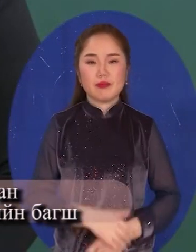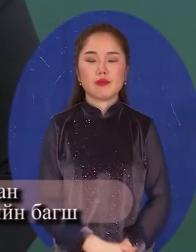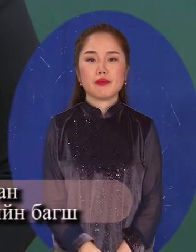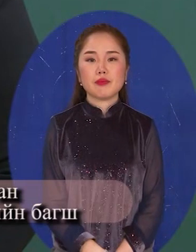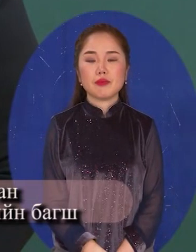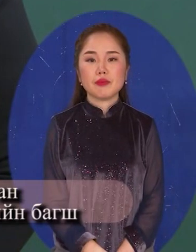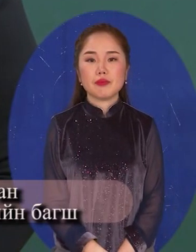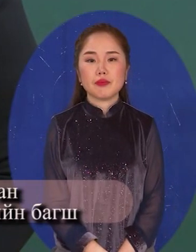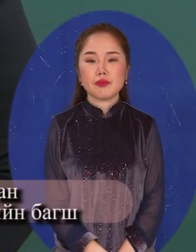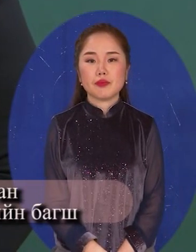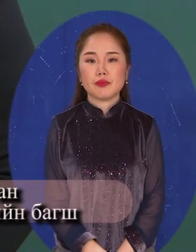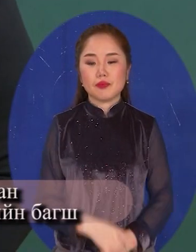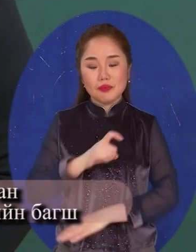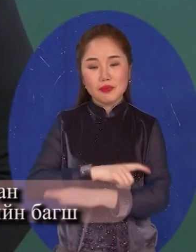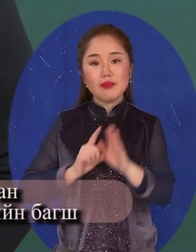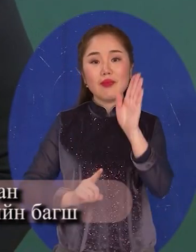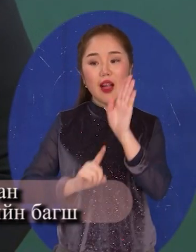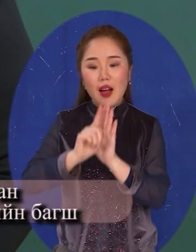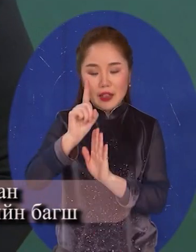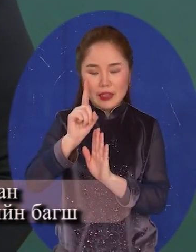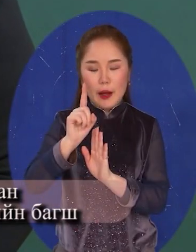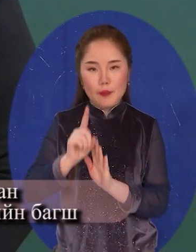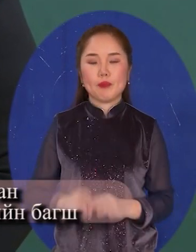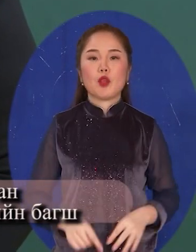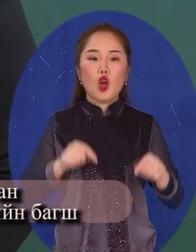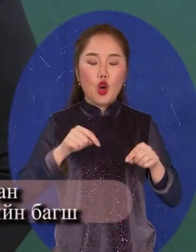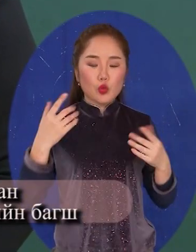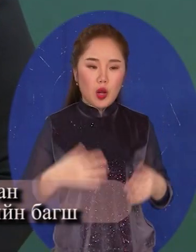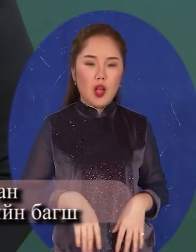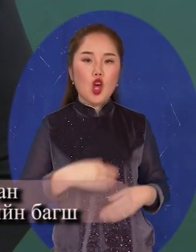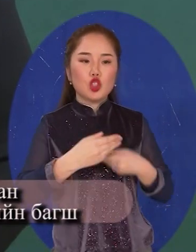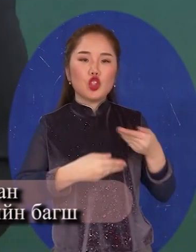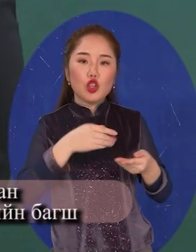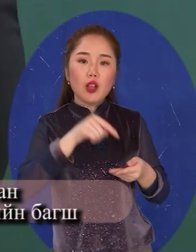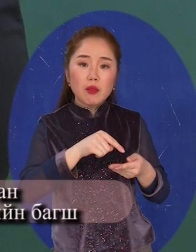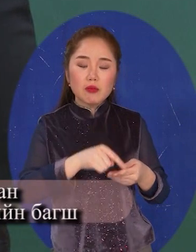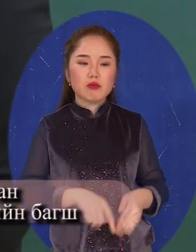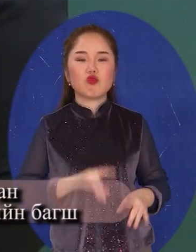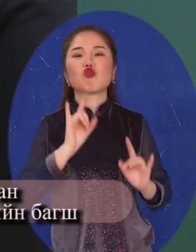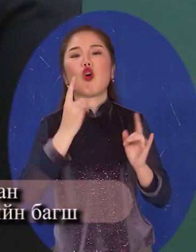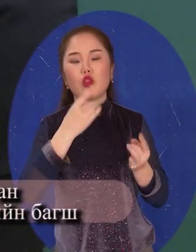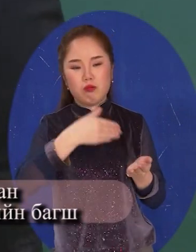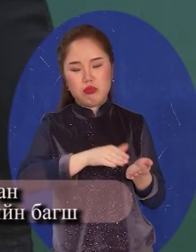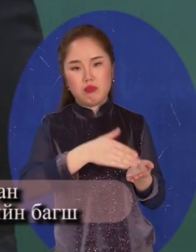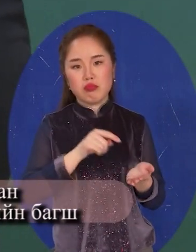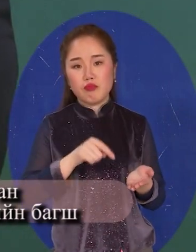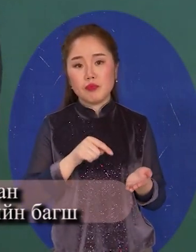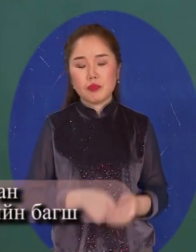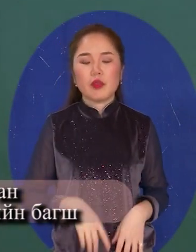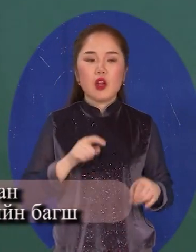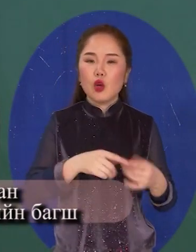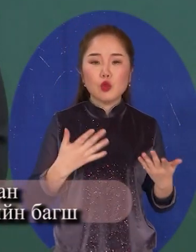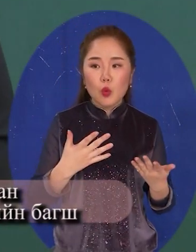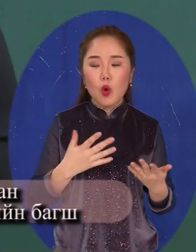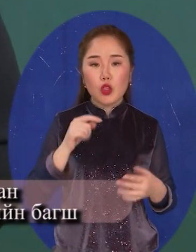жүруді қадағалаңыздар. Ендеше сабағымызды бастайық. Бүгін біз ойыншық дүкені болып ойнайық. Ойын ойнау барысында біз